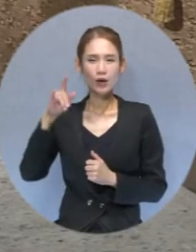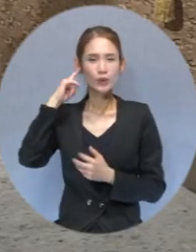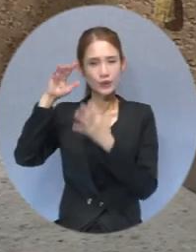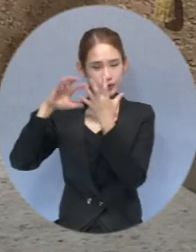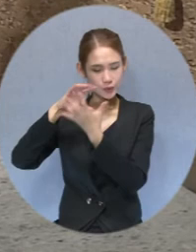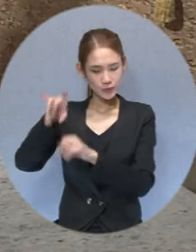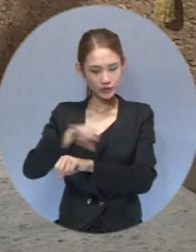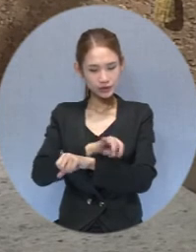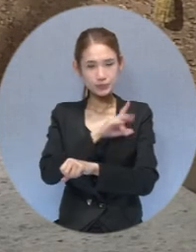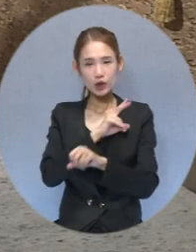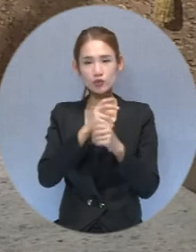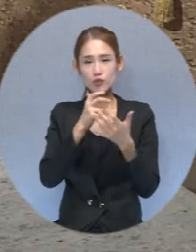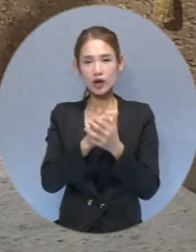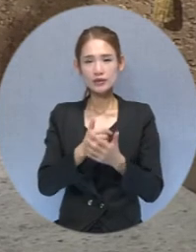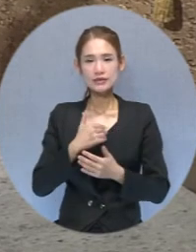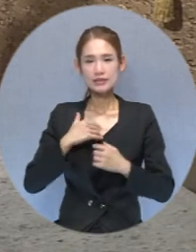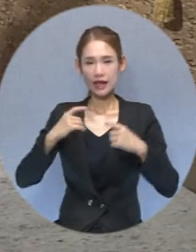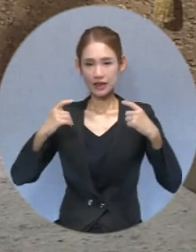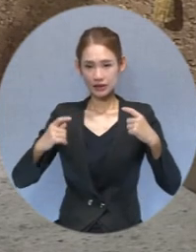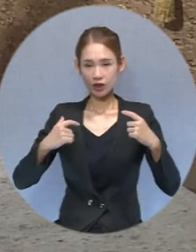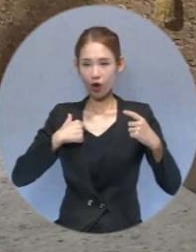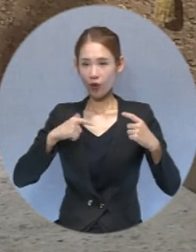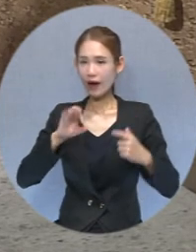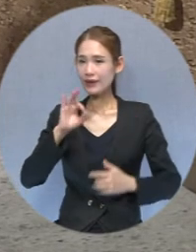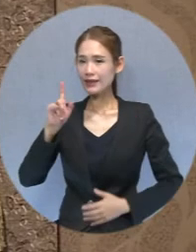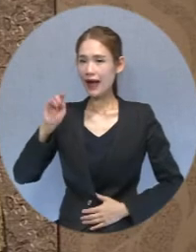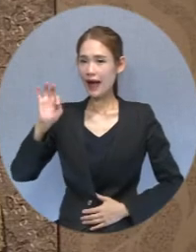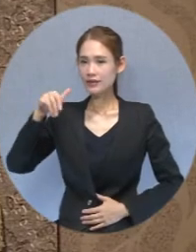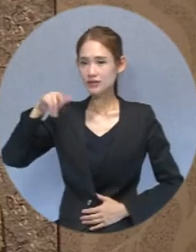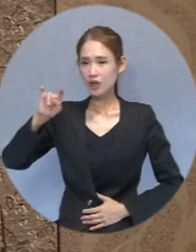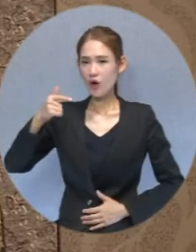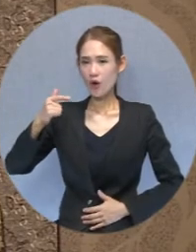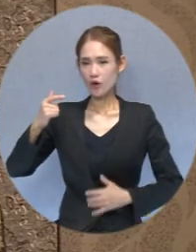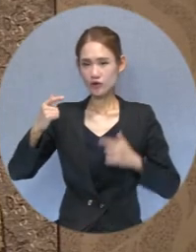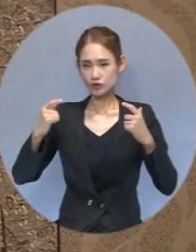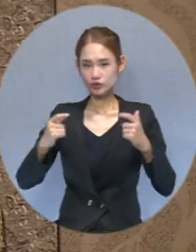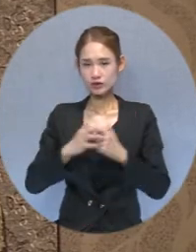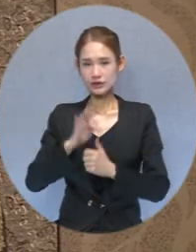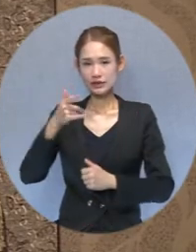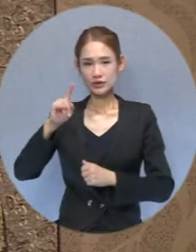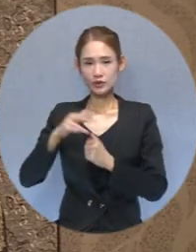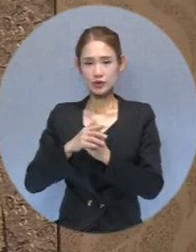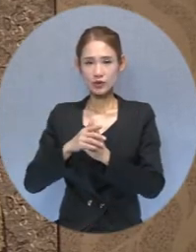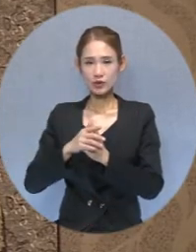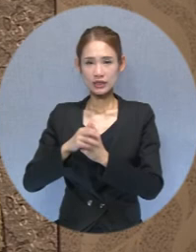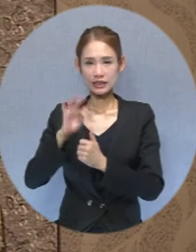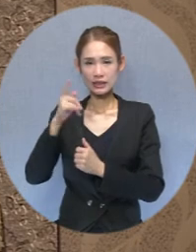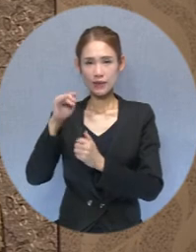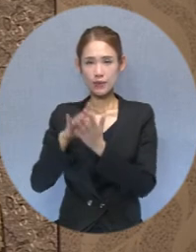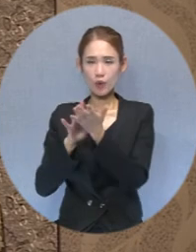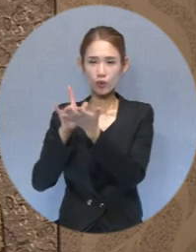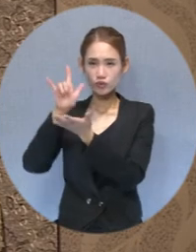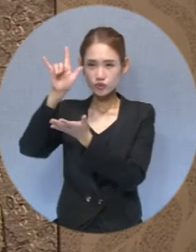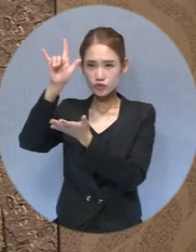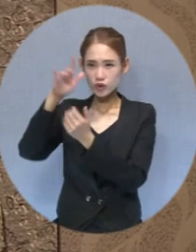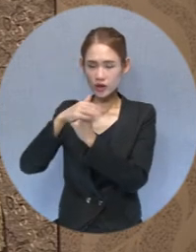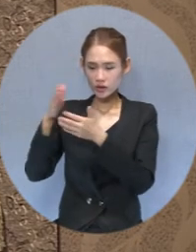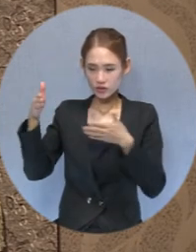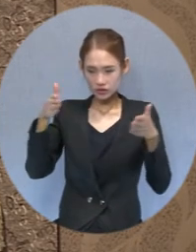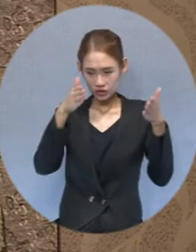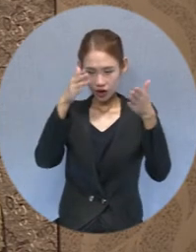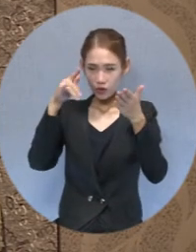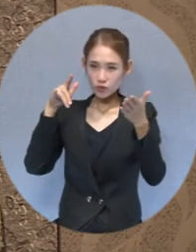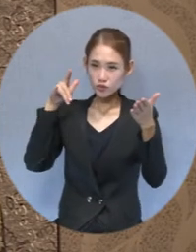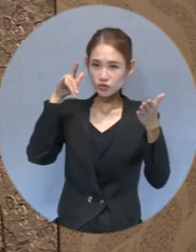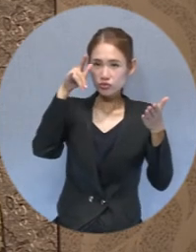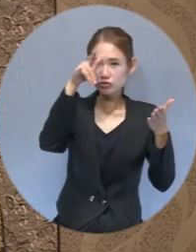항공기소음특별위원회는 제 지역구가 이제 양천구 신월동인데요. 아, 네. 김포공항 바로 활주로 위에 있습니다. 네, 그러니까 비행기가 그렇죠. 착륙하는 지점에